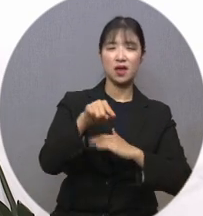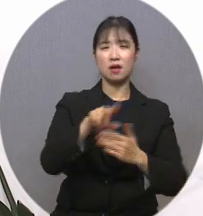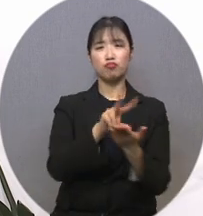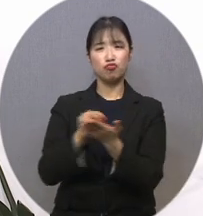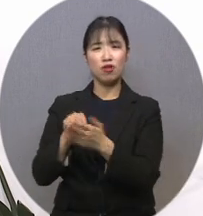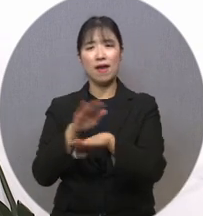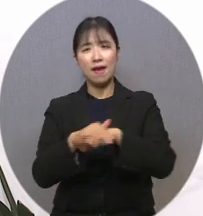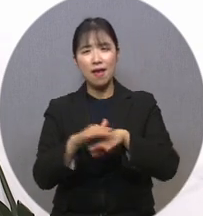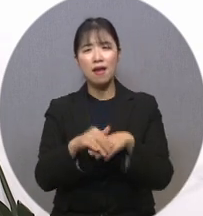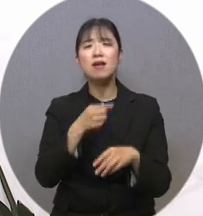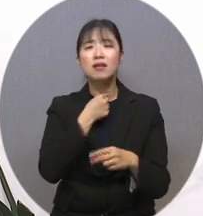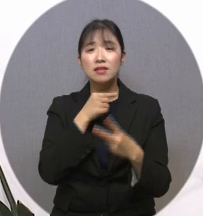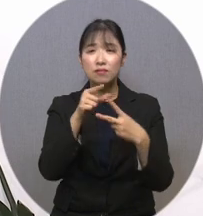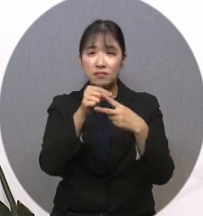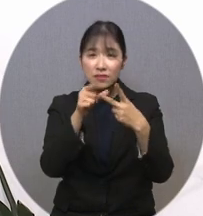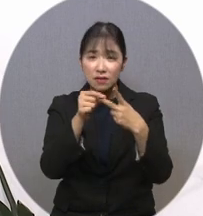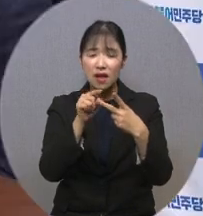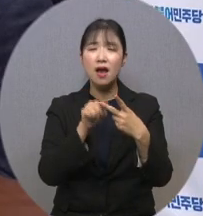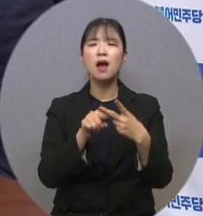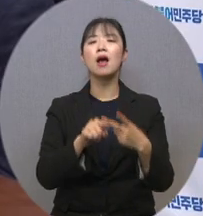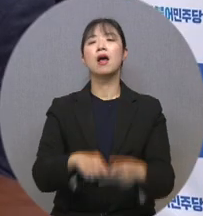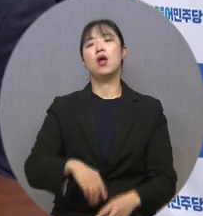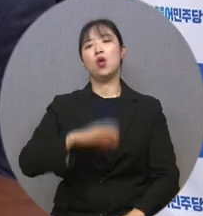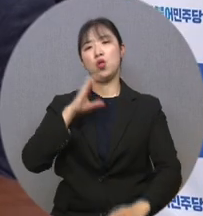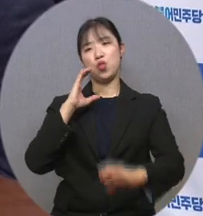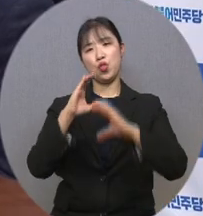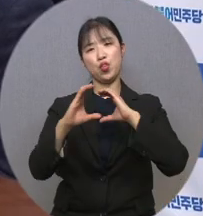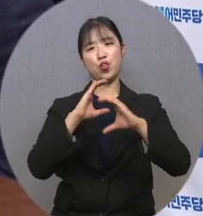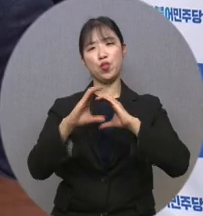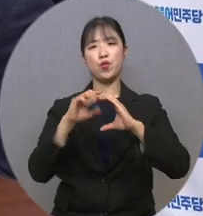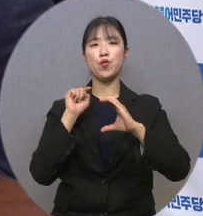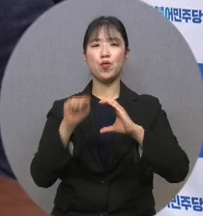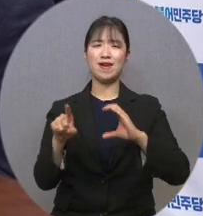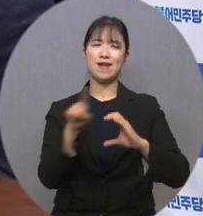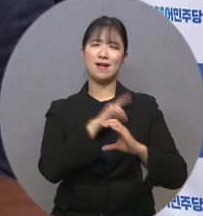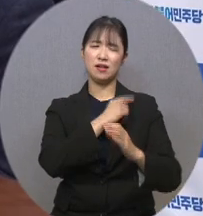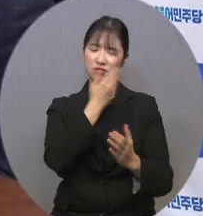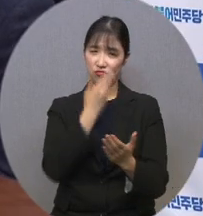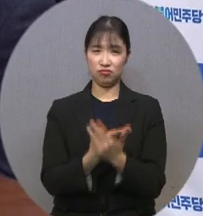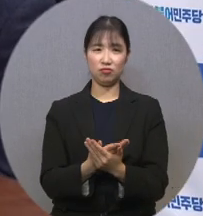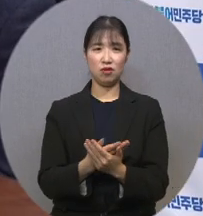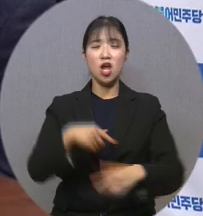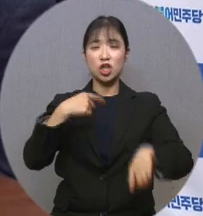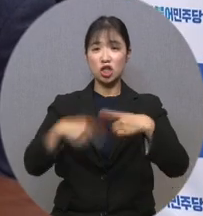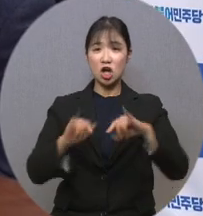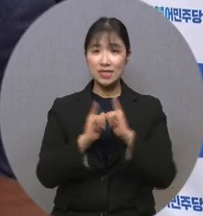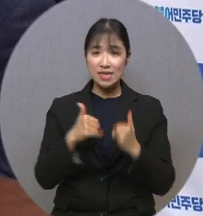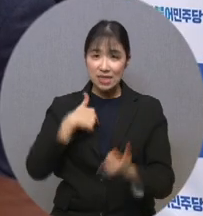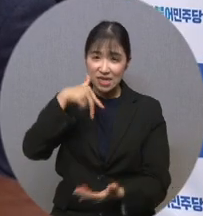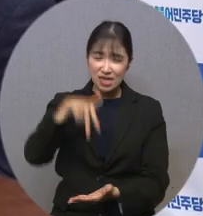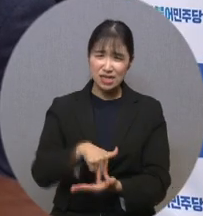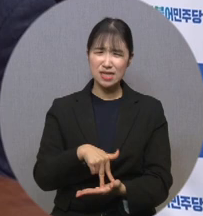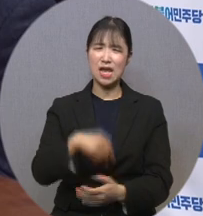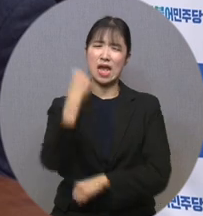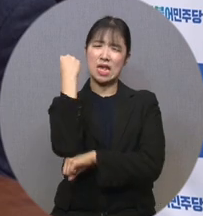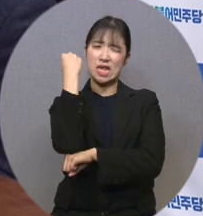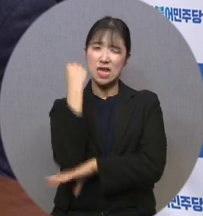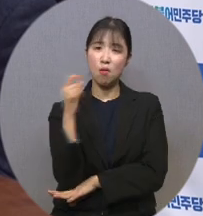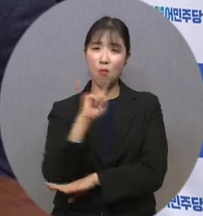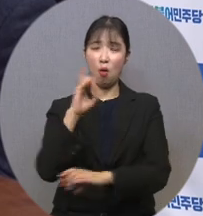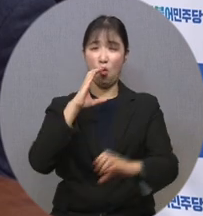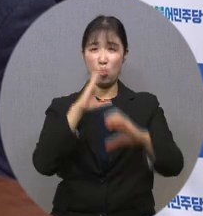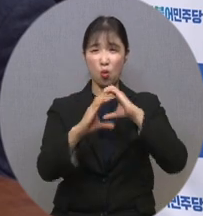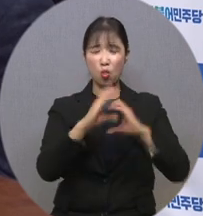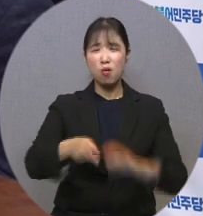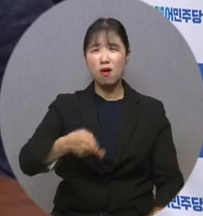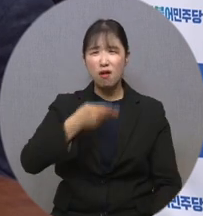해결하려면 소통이 근본입니다. 정치인의 기본 덕목은 소통해서 제대로 못하면 다 모든 게